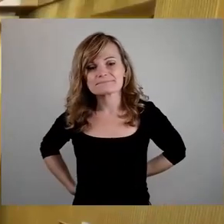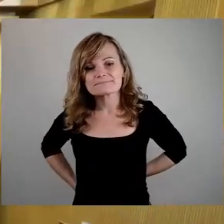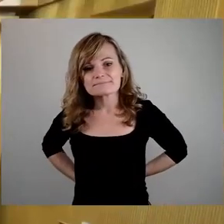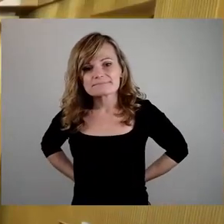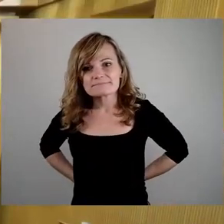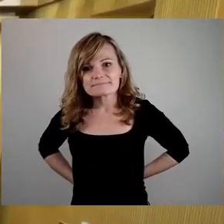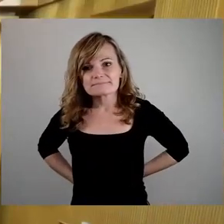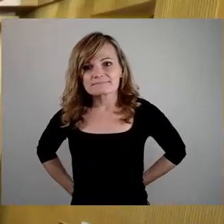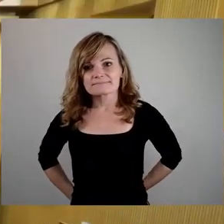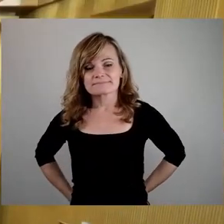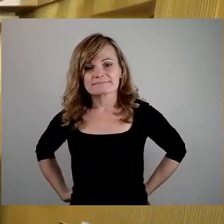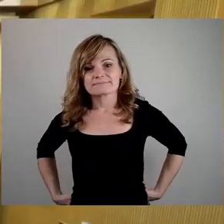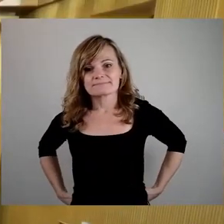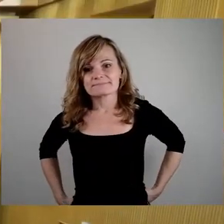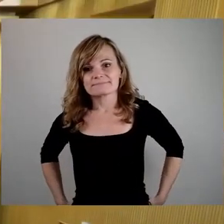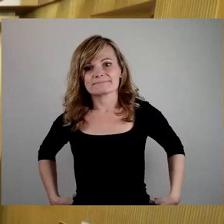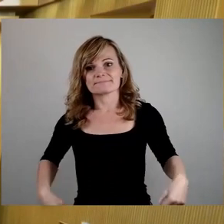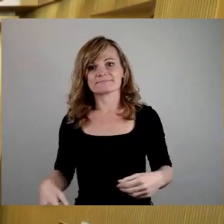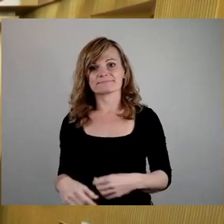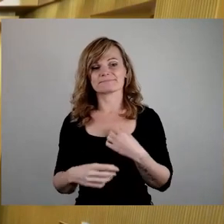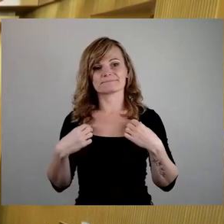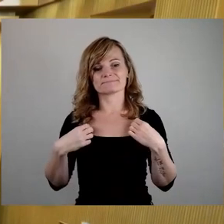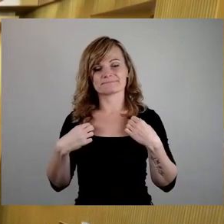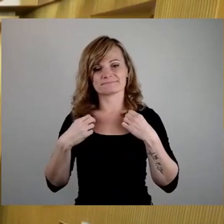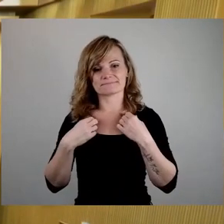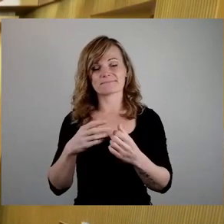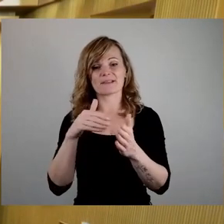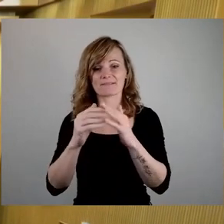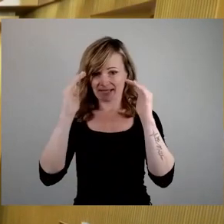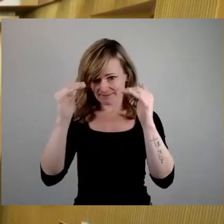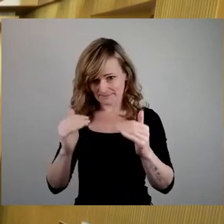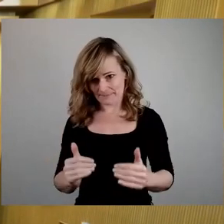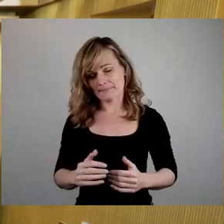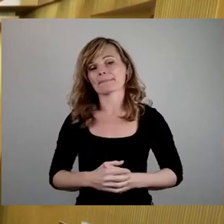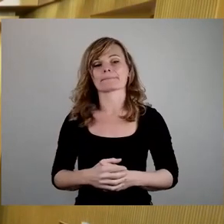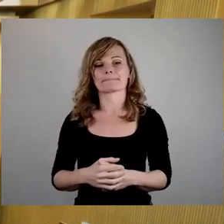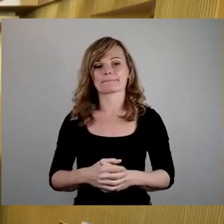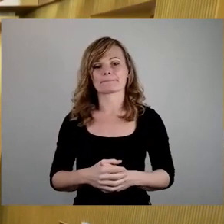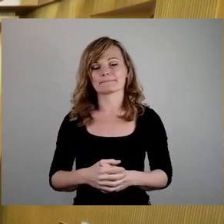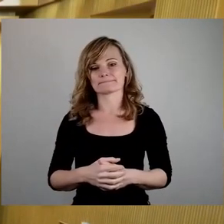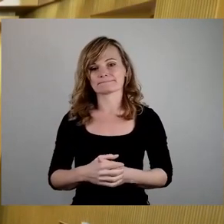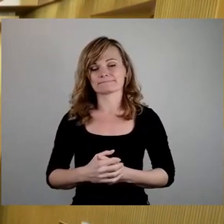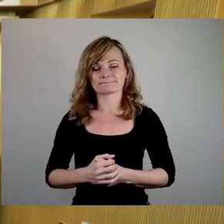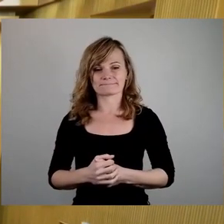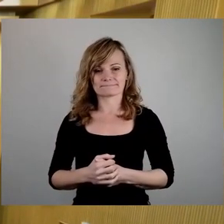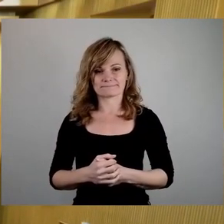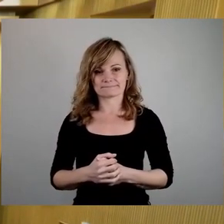So, jetzt gibt es weitere Wortmeldungen in der Reihenfolge des Eingangs. Zunächst Herr Lazinski, dann Herr Schmidt.